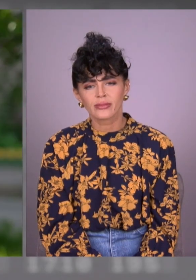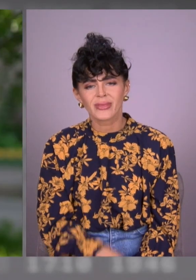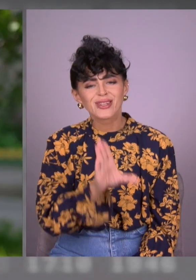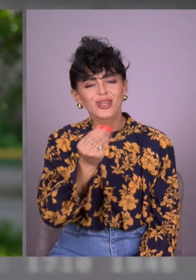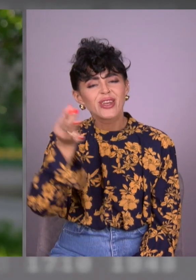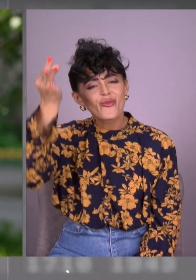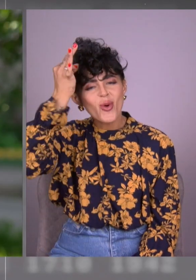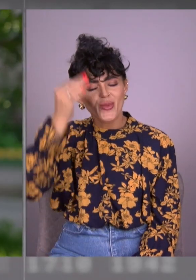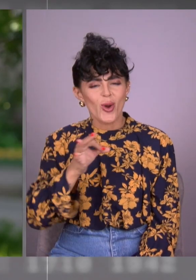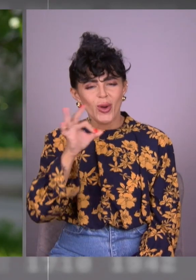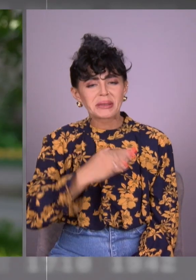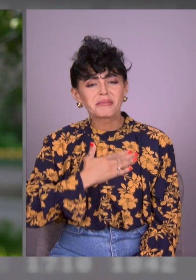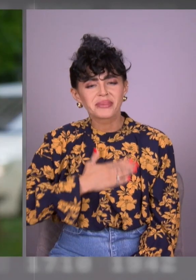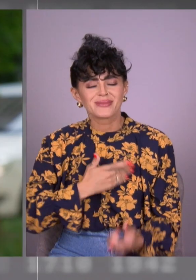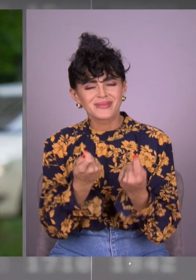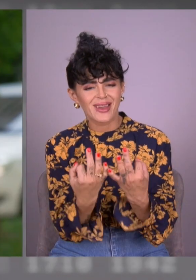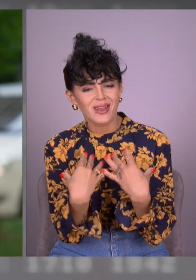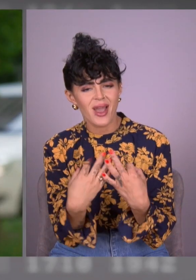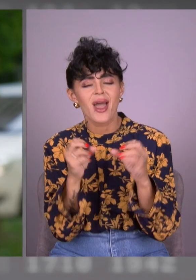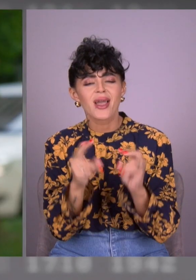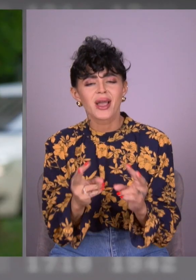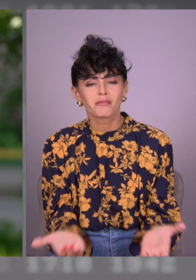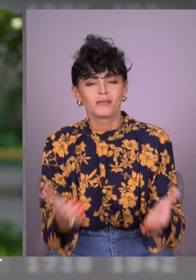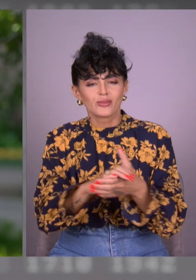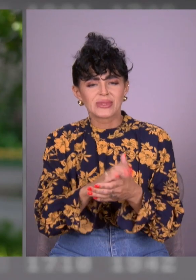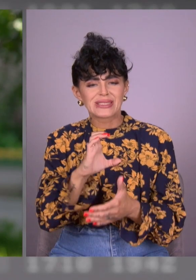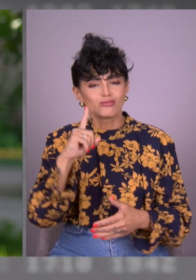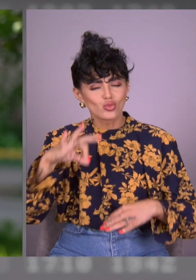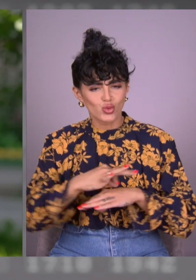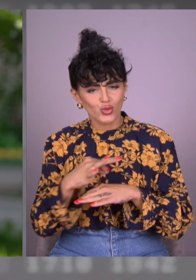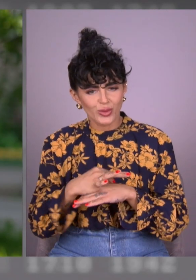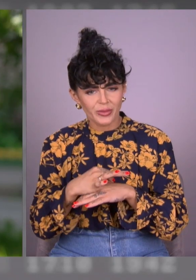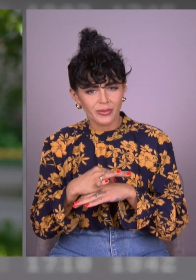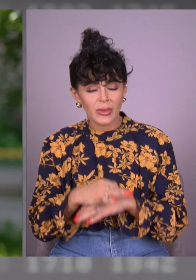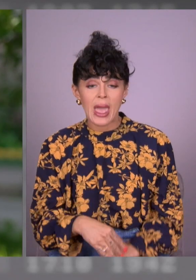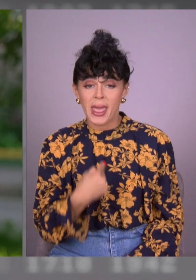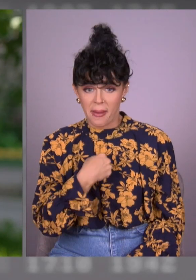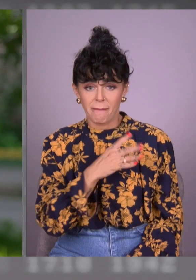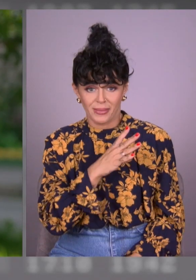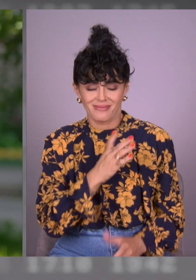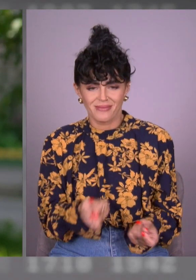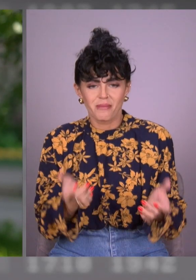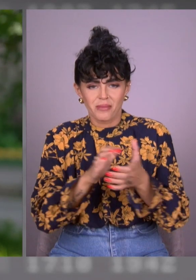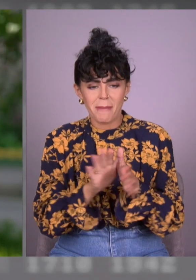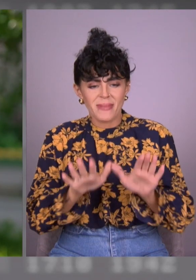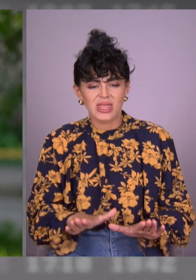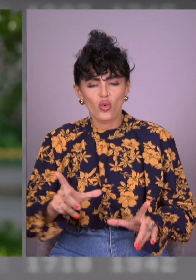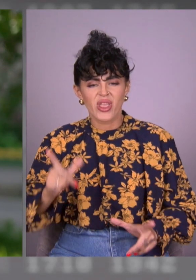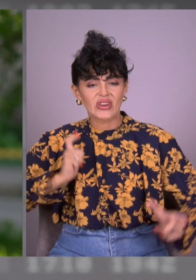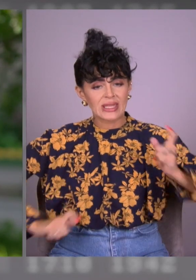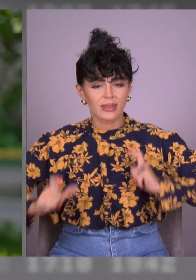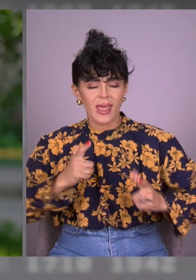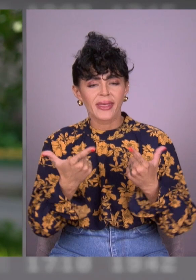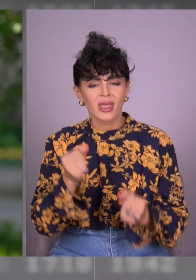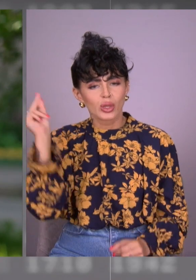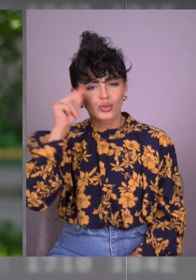зануримося, в приємні. Як взагалі ви познайомилися з ним? Ми познайомилися з ним в університеті, де